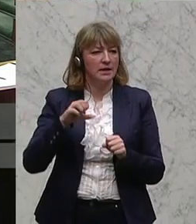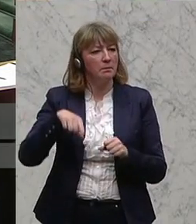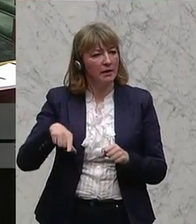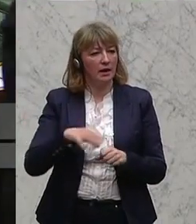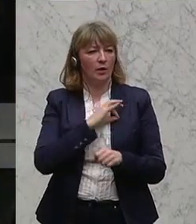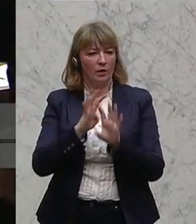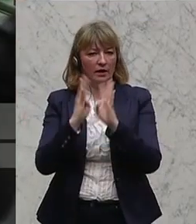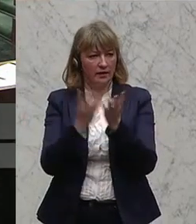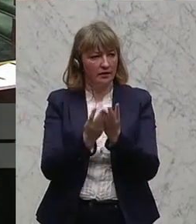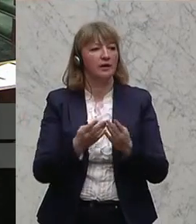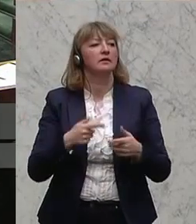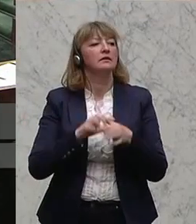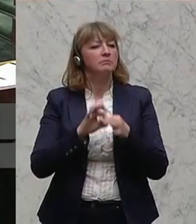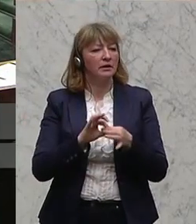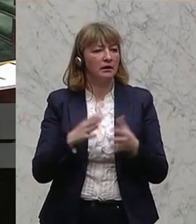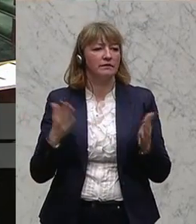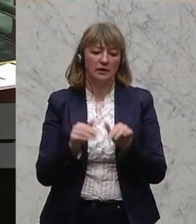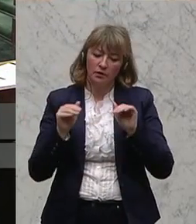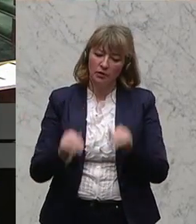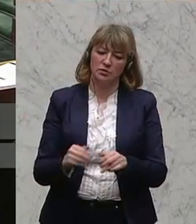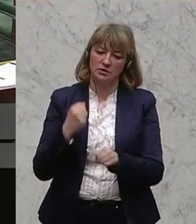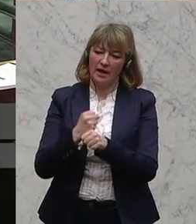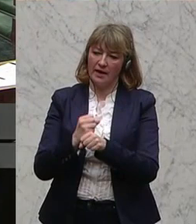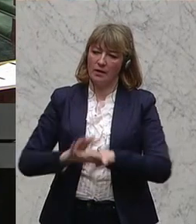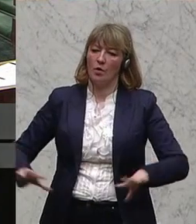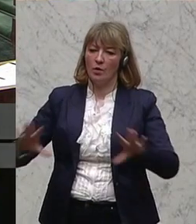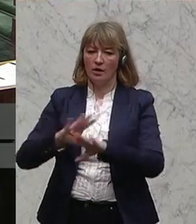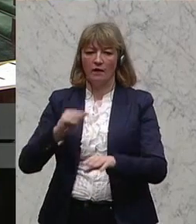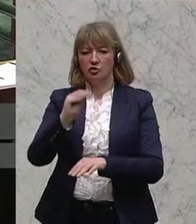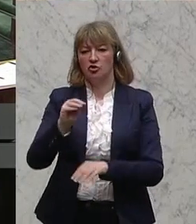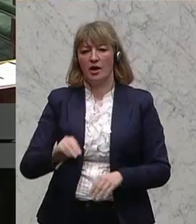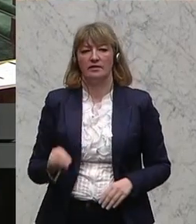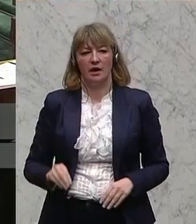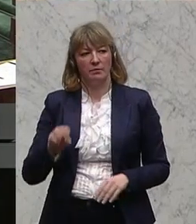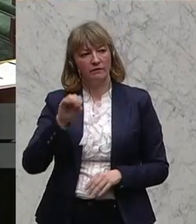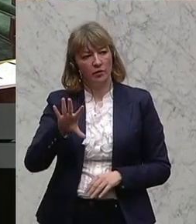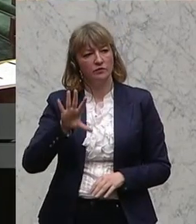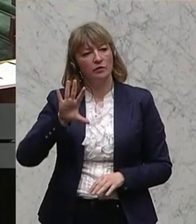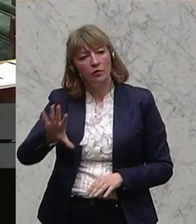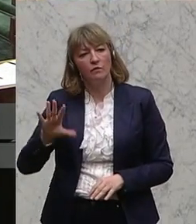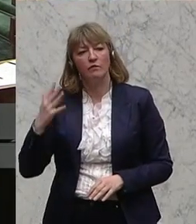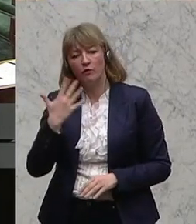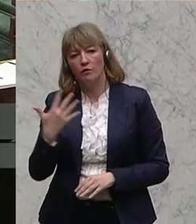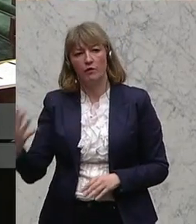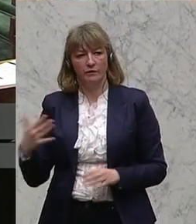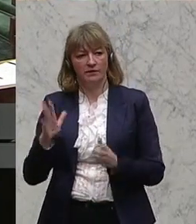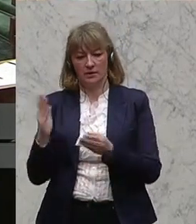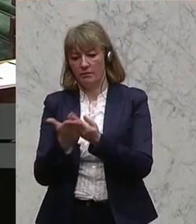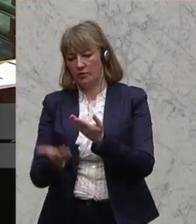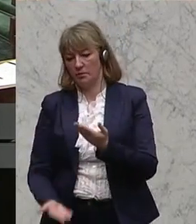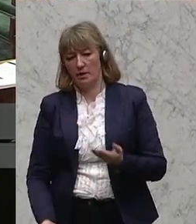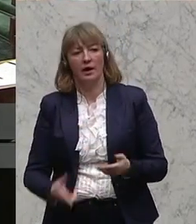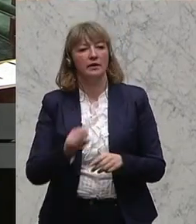die Herkunft von Lebensmitteln mit armer Gütesiegel stärker berücksichtigen. Außerdem geht es um die Bürgerinitiative Faire